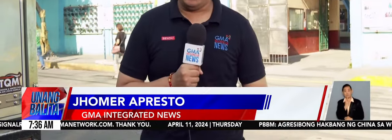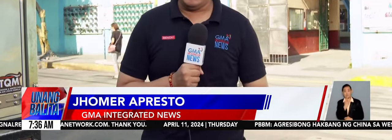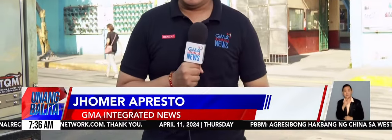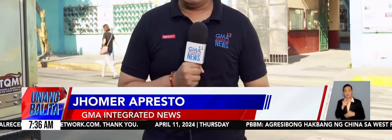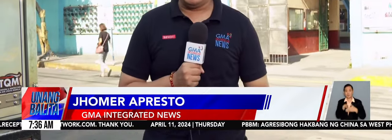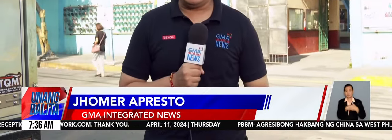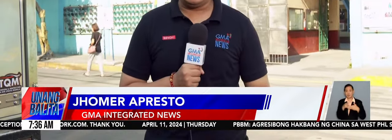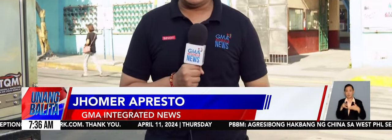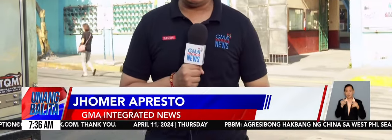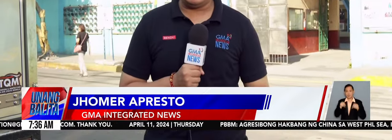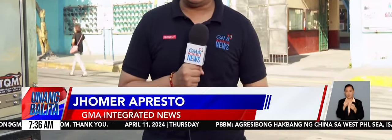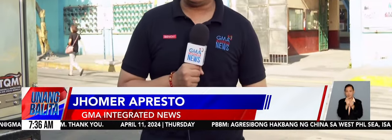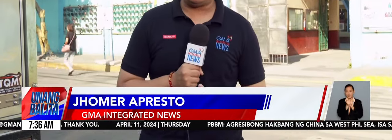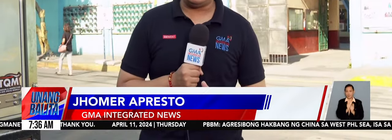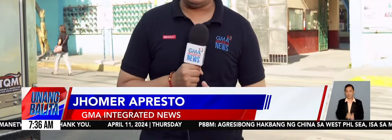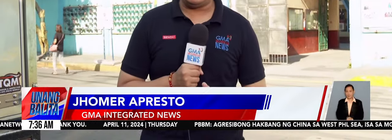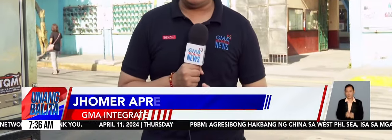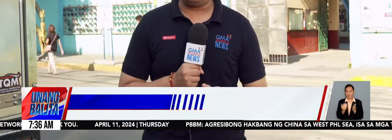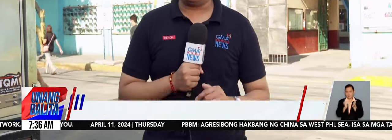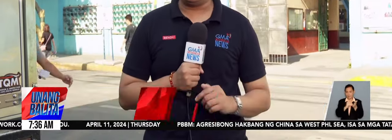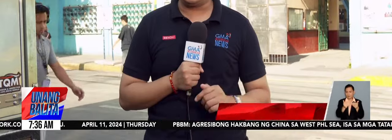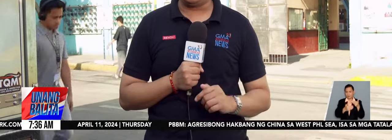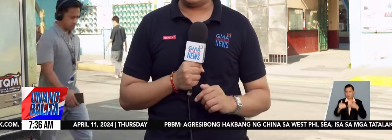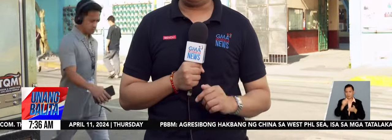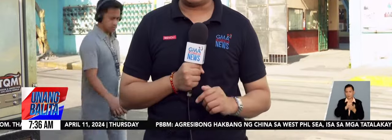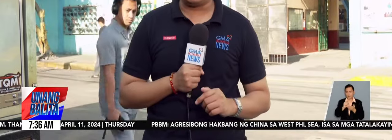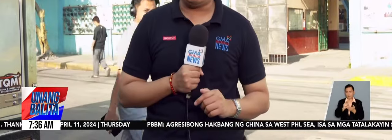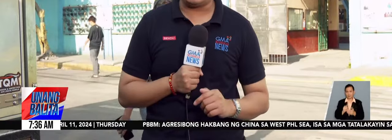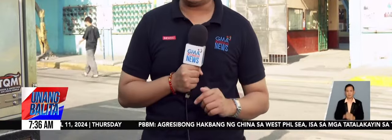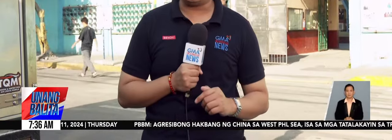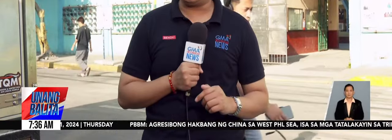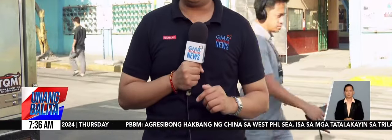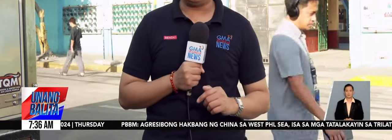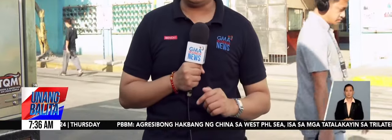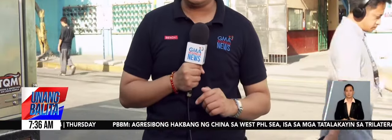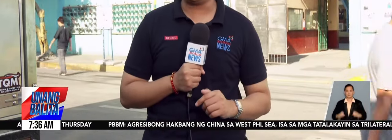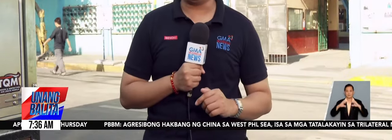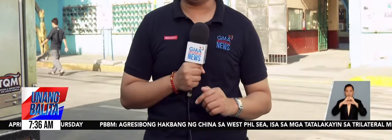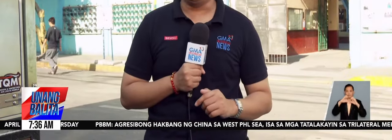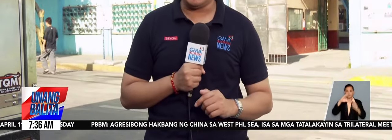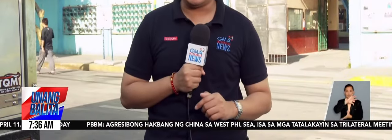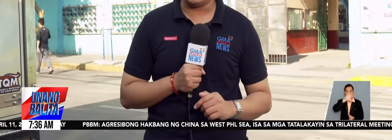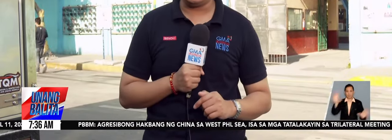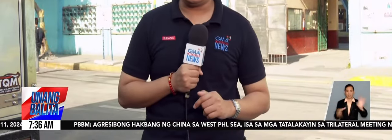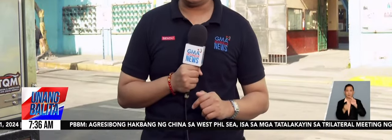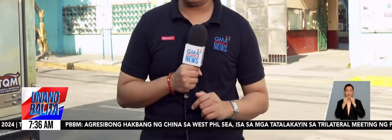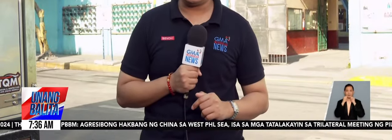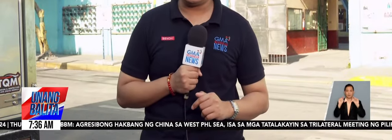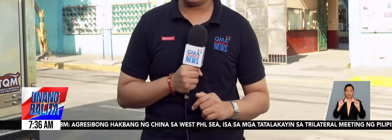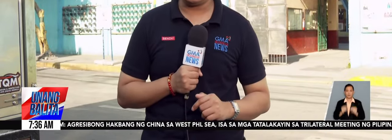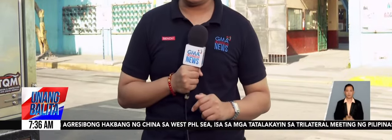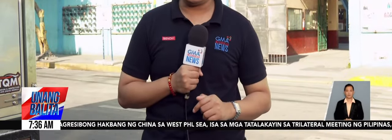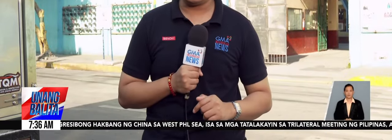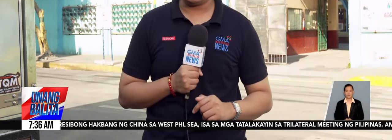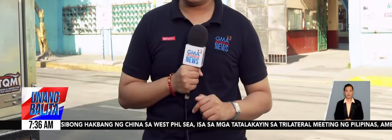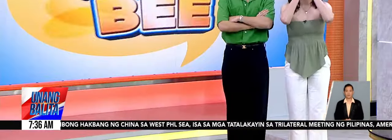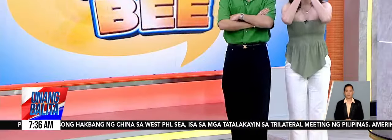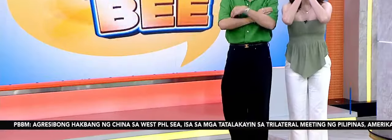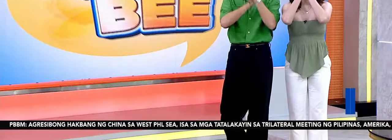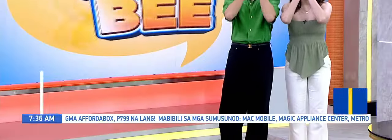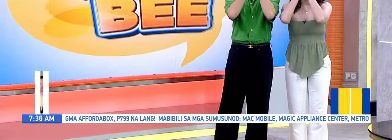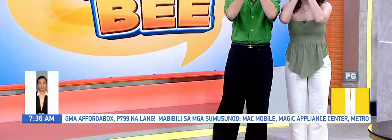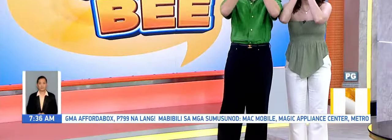linggo. Yan muna ang latest mula dito sa Maynila. Ako po si Jomer Apresto para sa GMA Integrated News. Teacher.